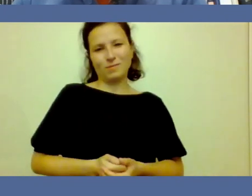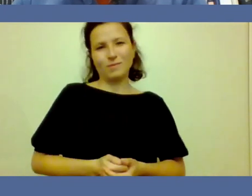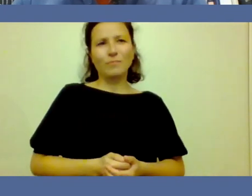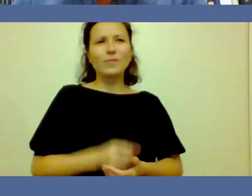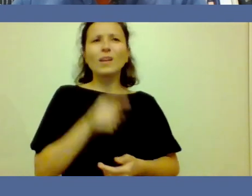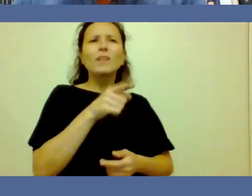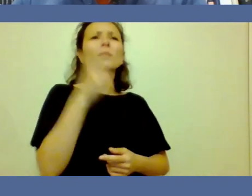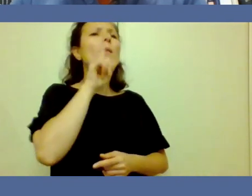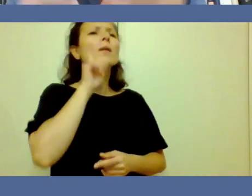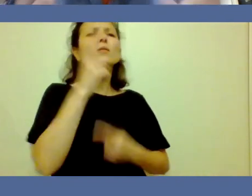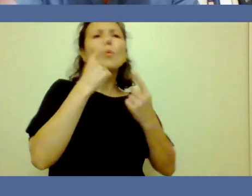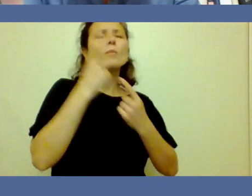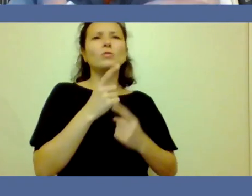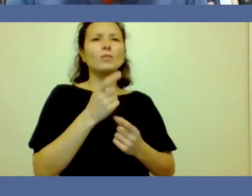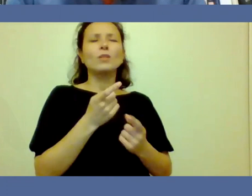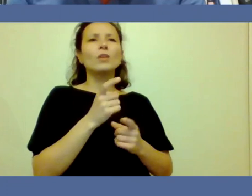pana?